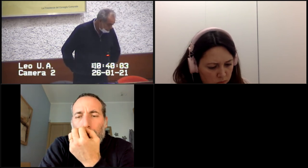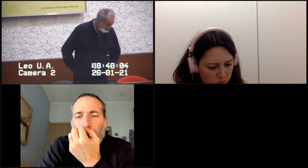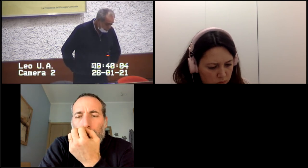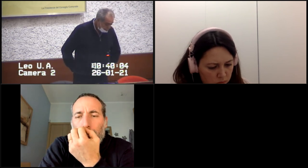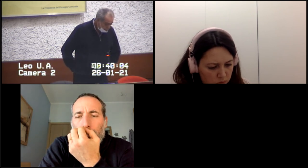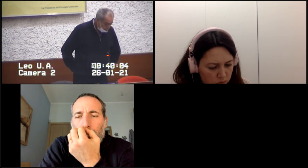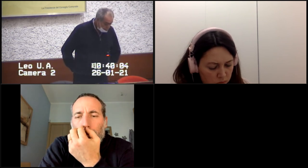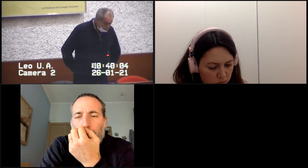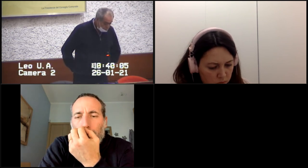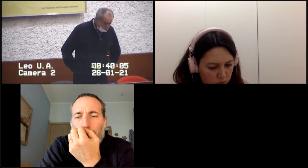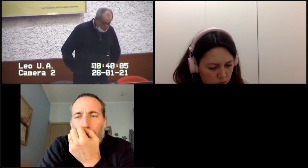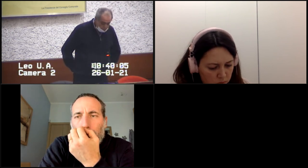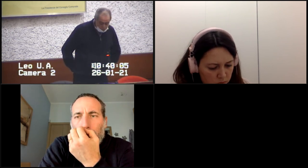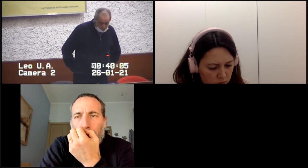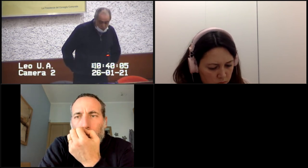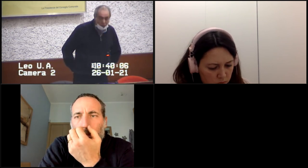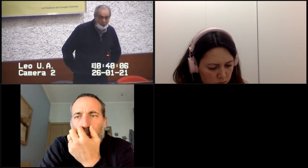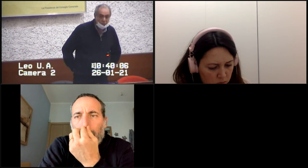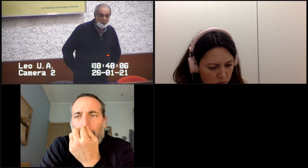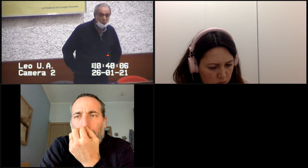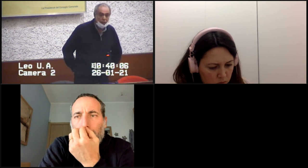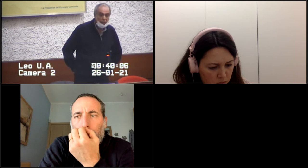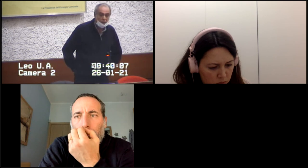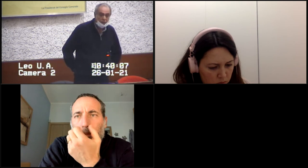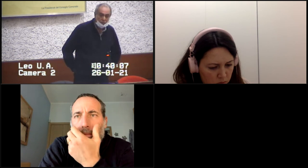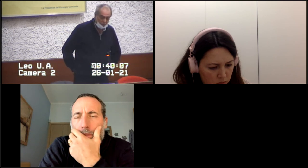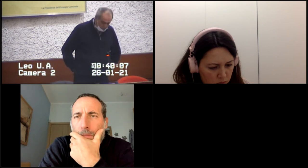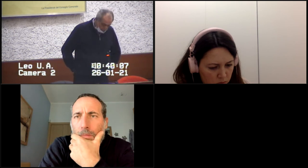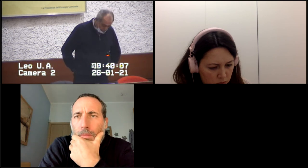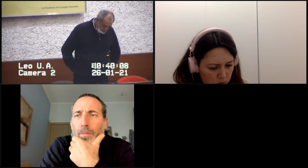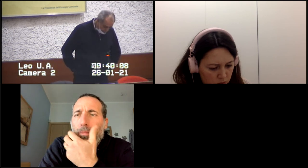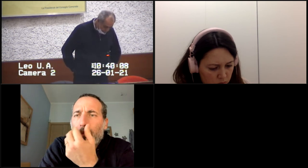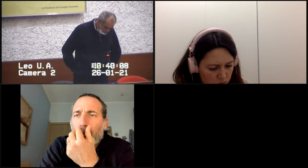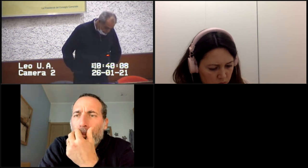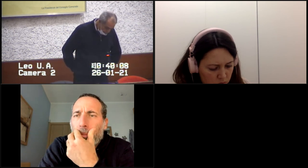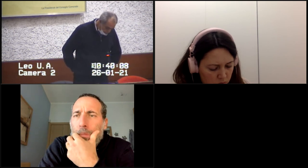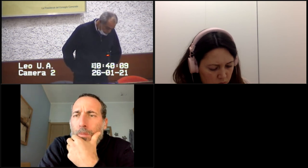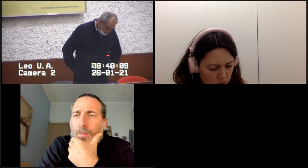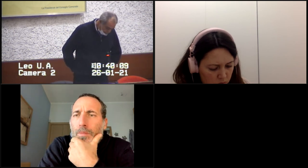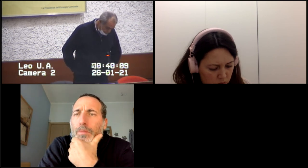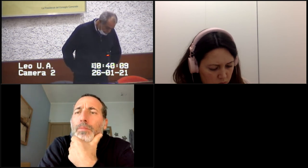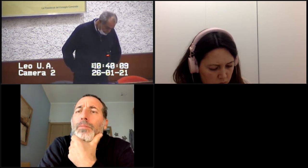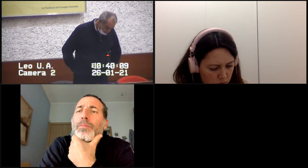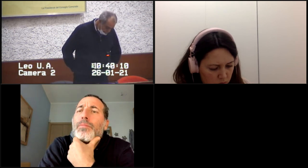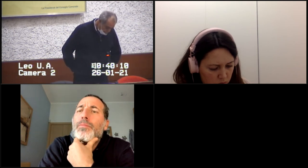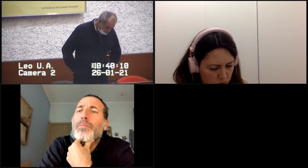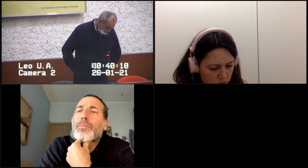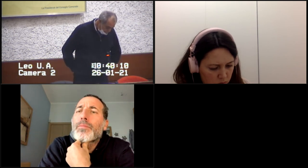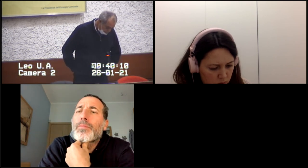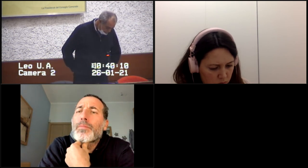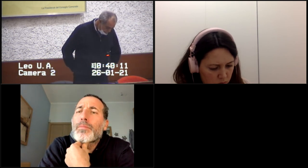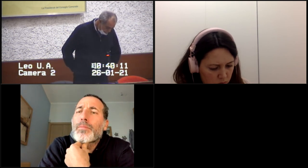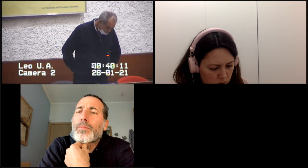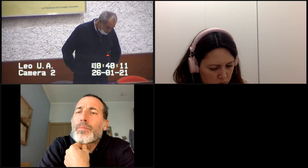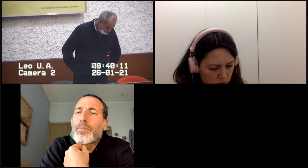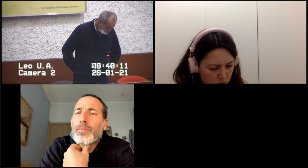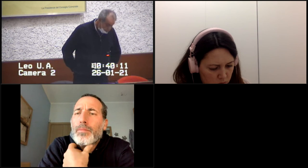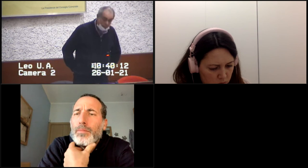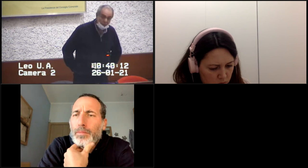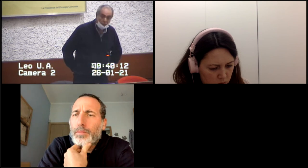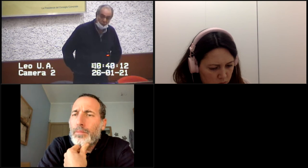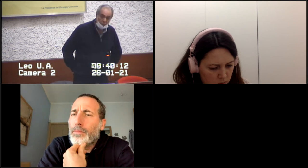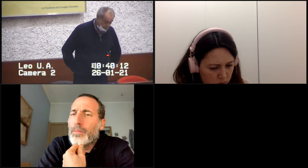mozione. Non si vuole speculare una mozione per fare della polemica politica, specialmente su una